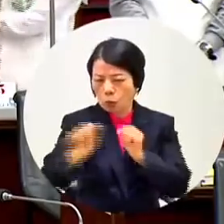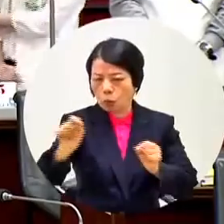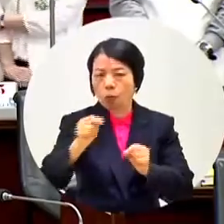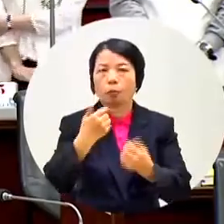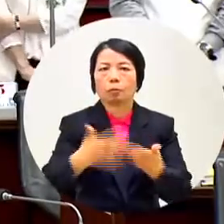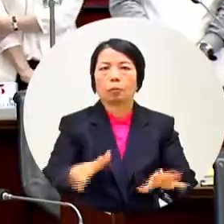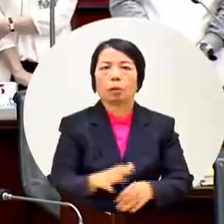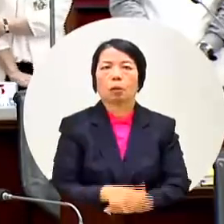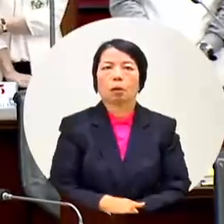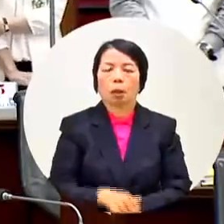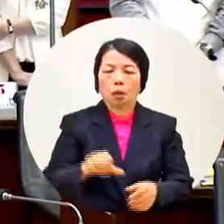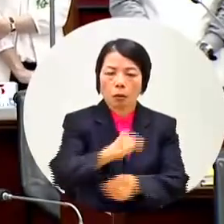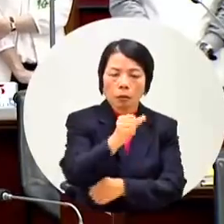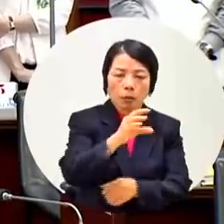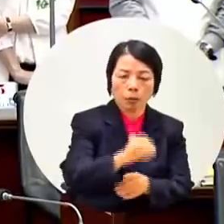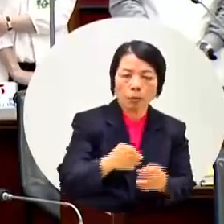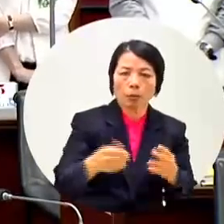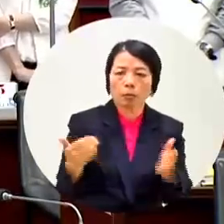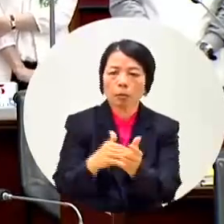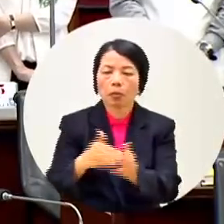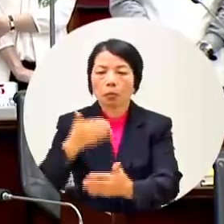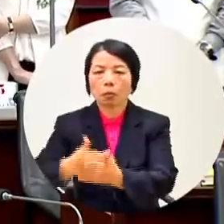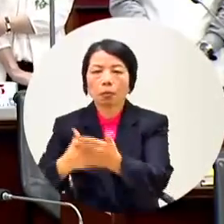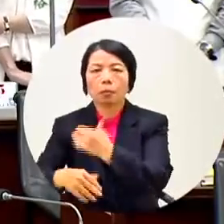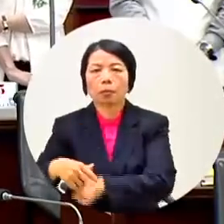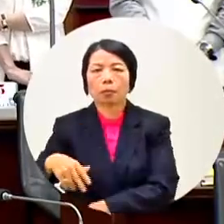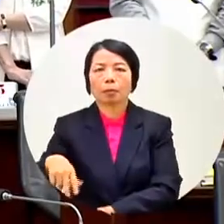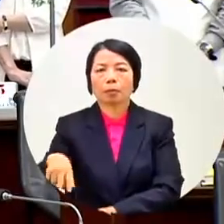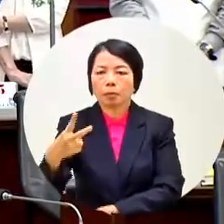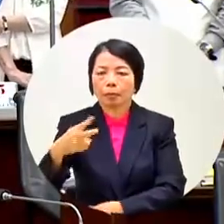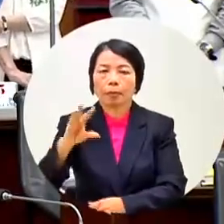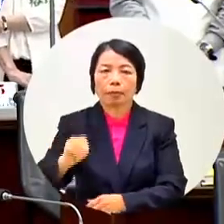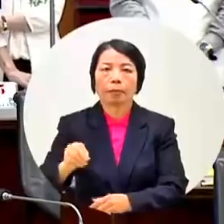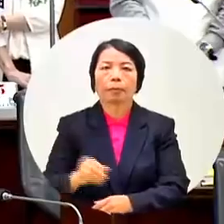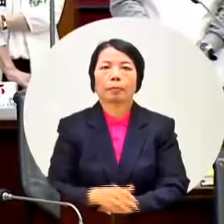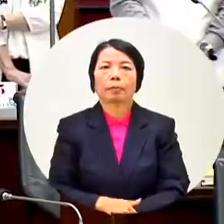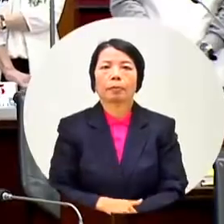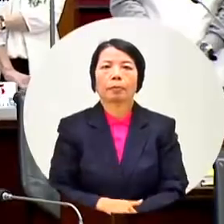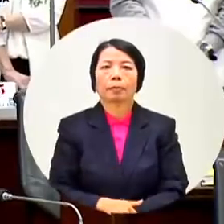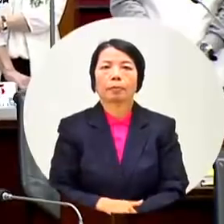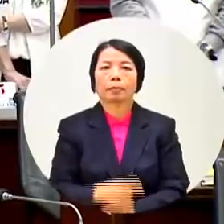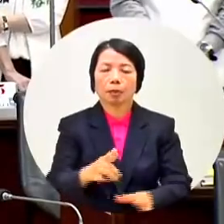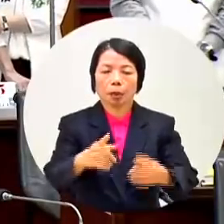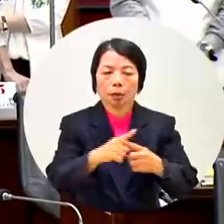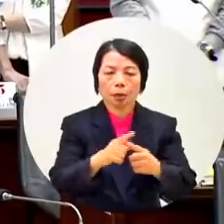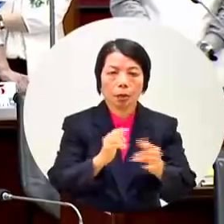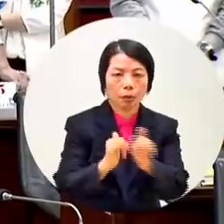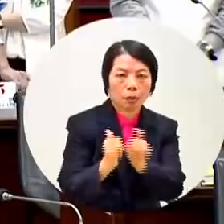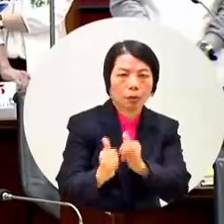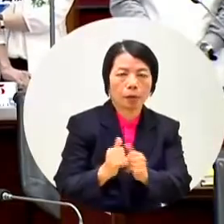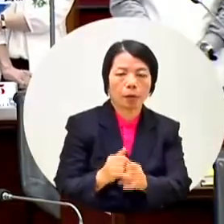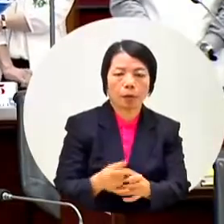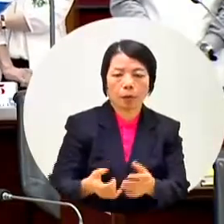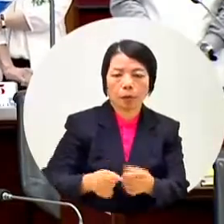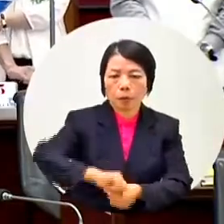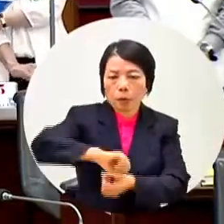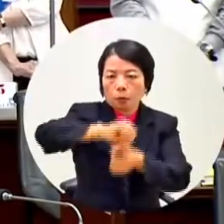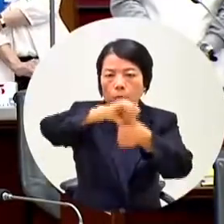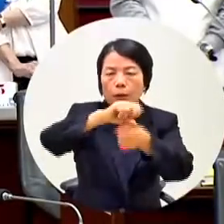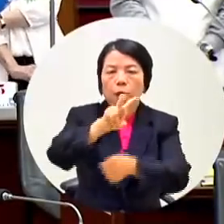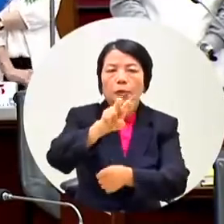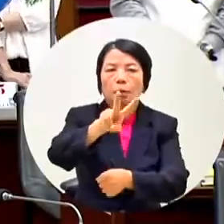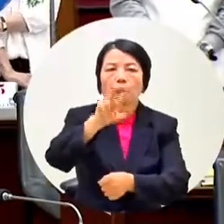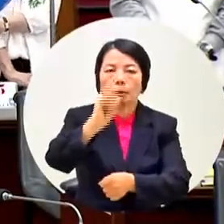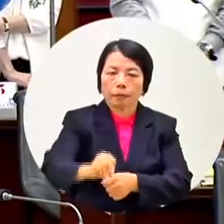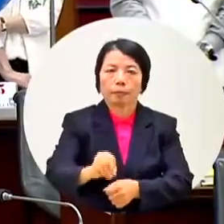安尼歹势，你一档就爱人口成长，高雄市爱22万哦。啊，22万，你四